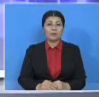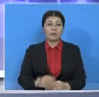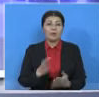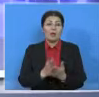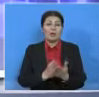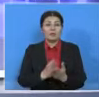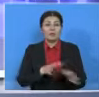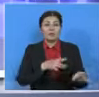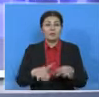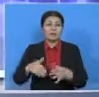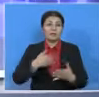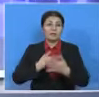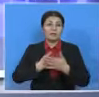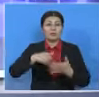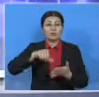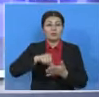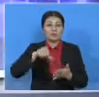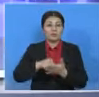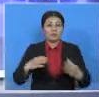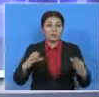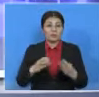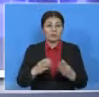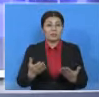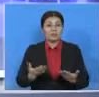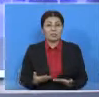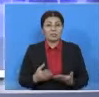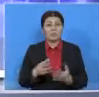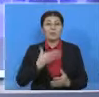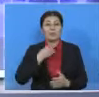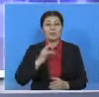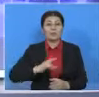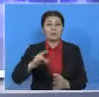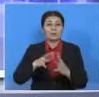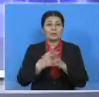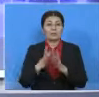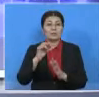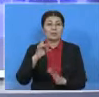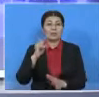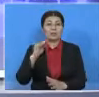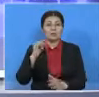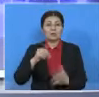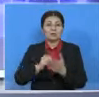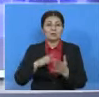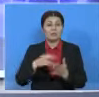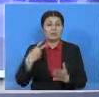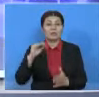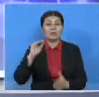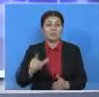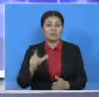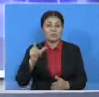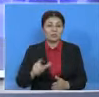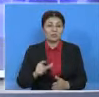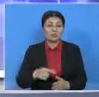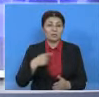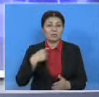политической кампании активное участие приняли жители Мартукского района. В селе Сарыжар зарегистрировано 2800 человек с правом голоса. О